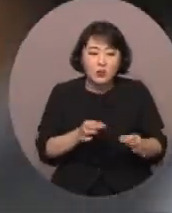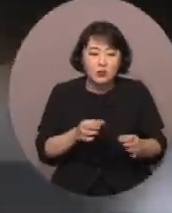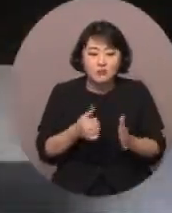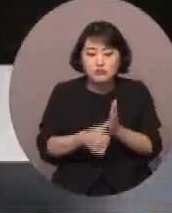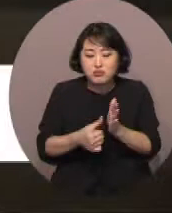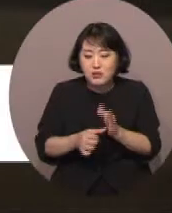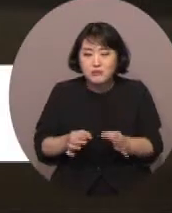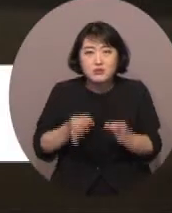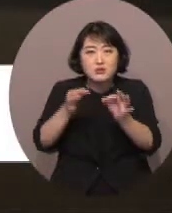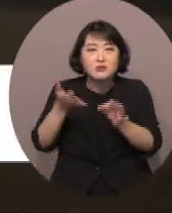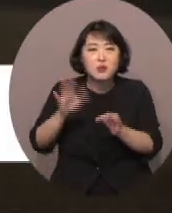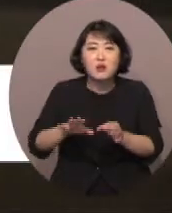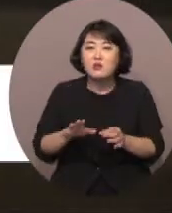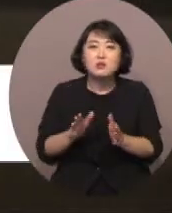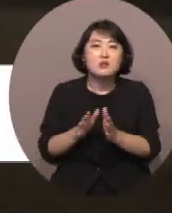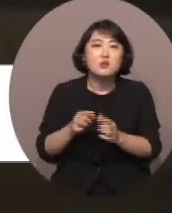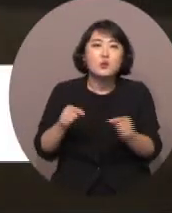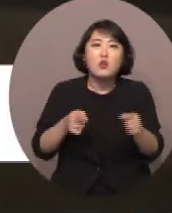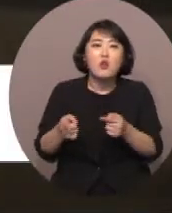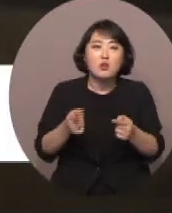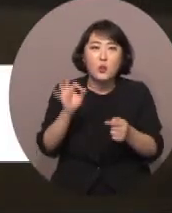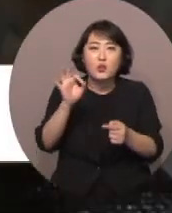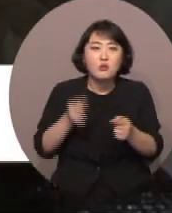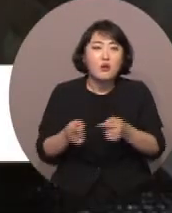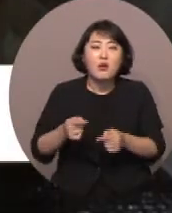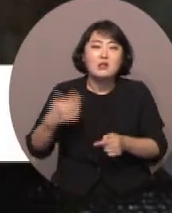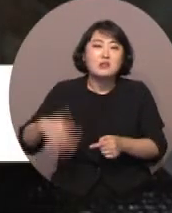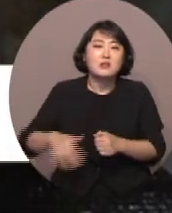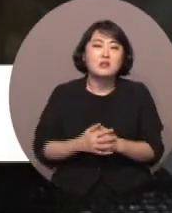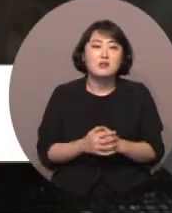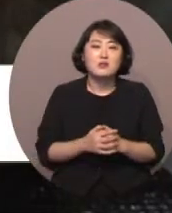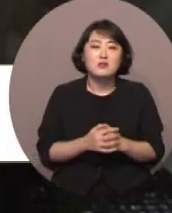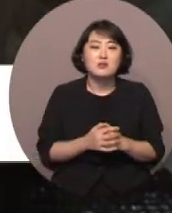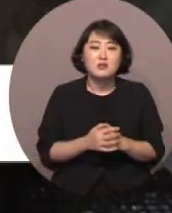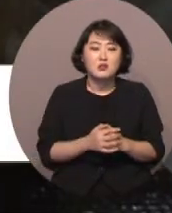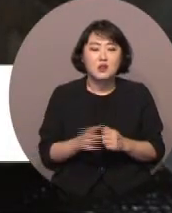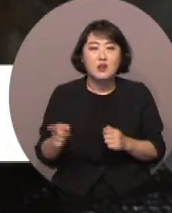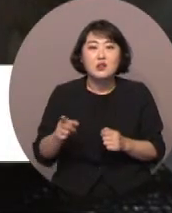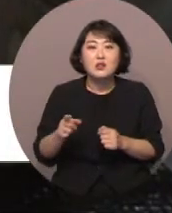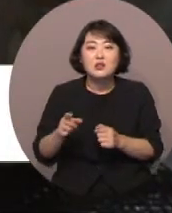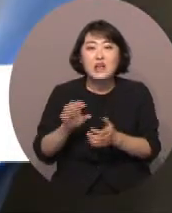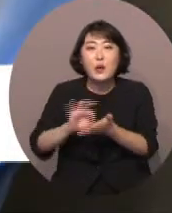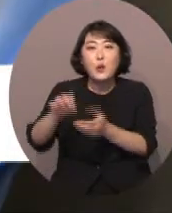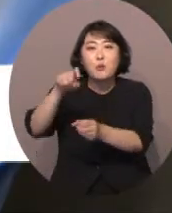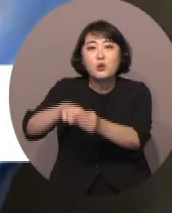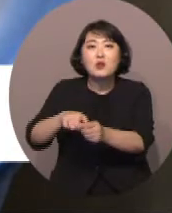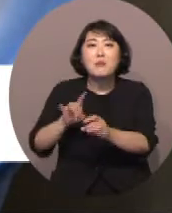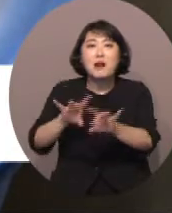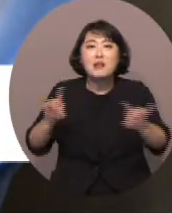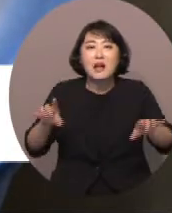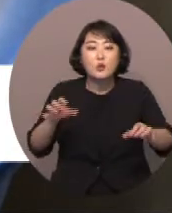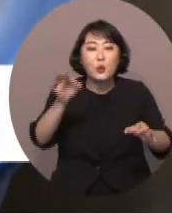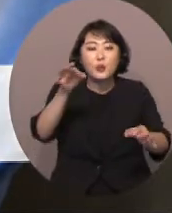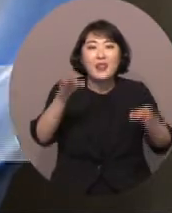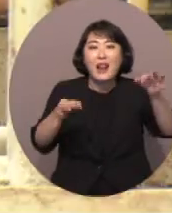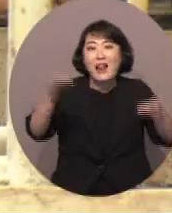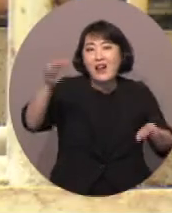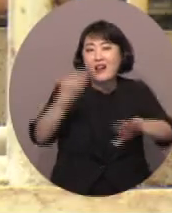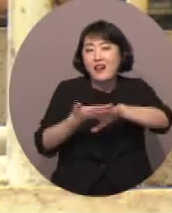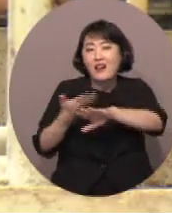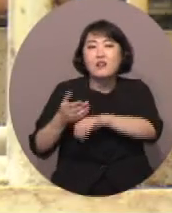협상이 첫발도 떼지 못했습니다. 정부가 새로 내놓은 용도별 차등가격제에 농가들이 반발하고 있기